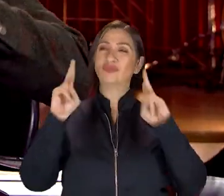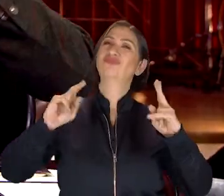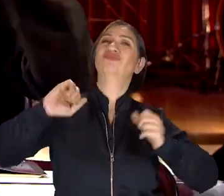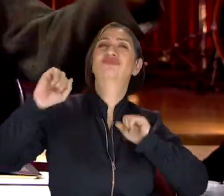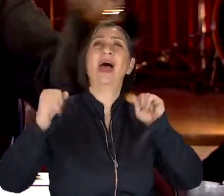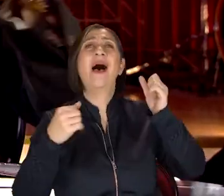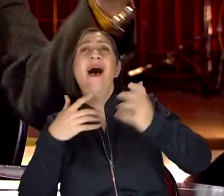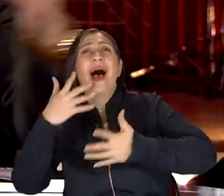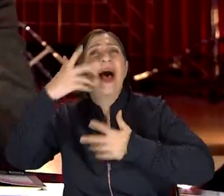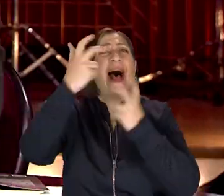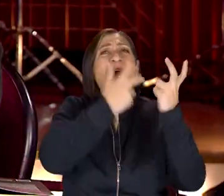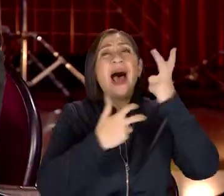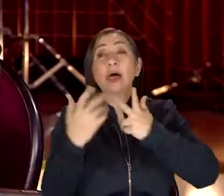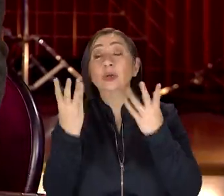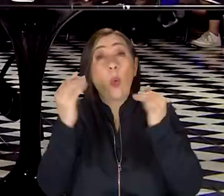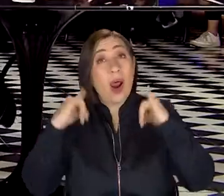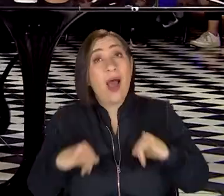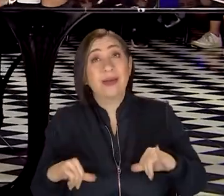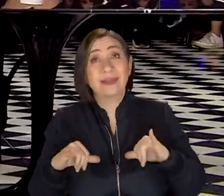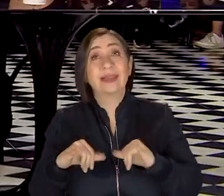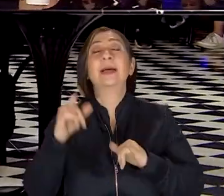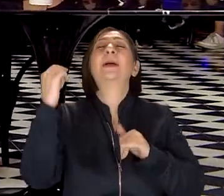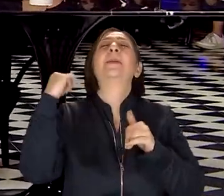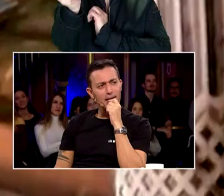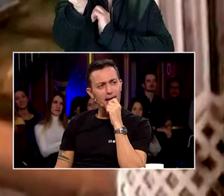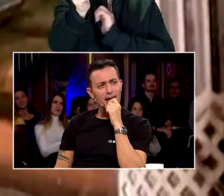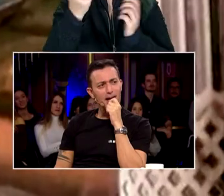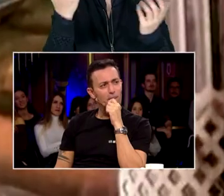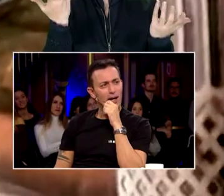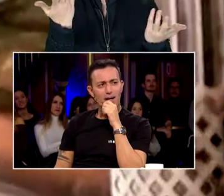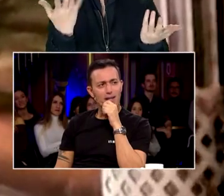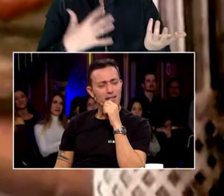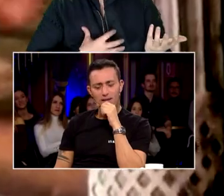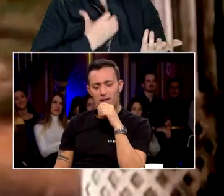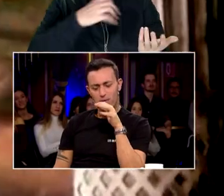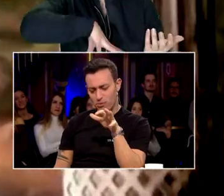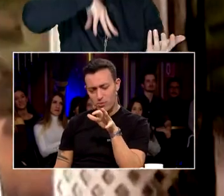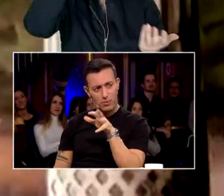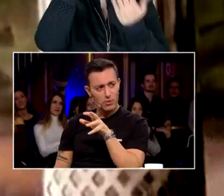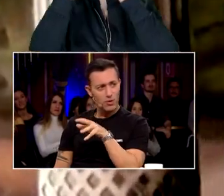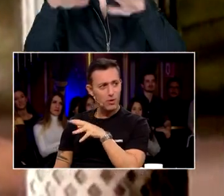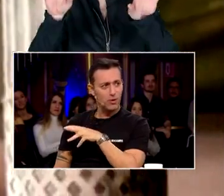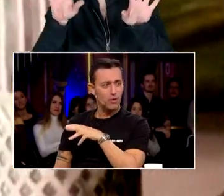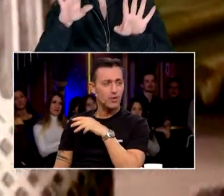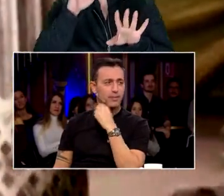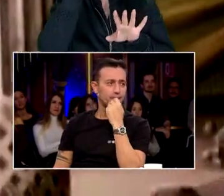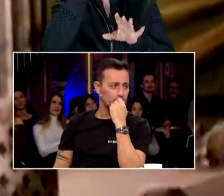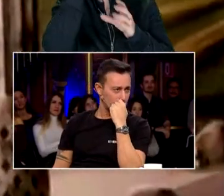dışarı doğru atma kendini çok güzel bu. Güzeldi acaba. Evet. Bir abi, de evet. Şunu görelim. Maalesef